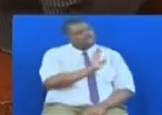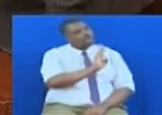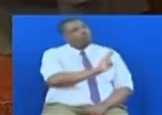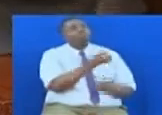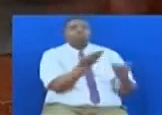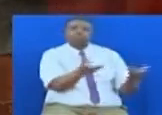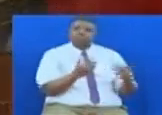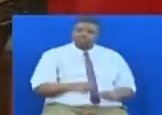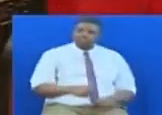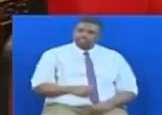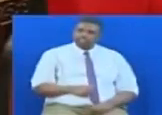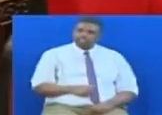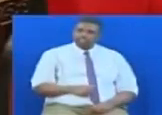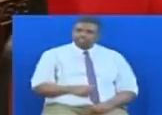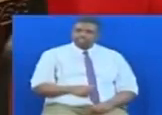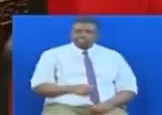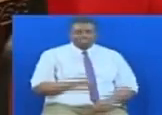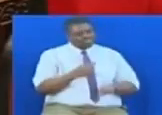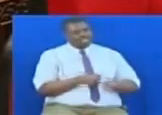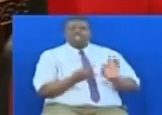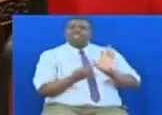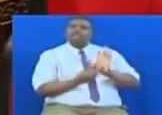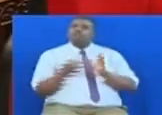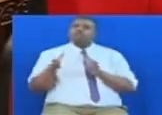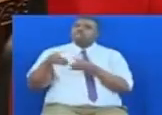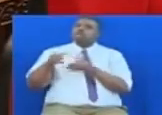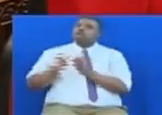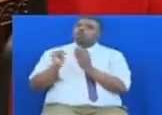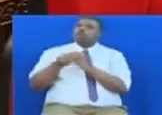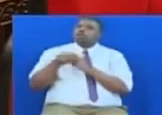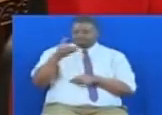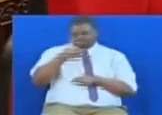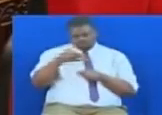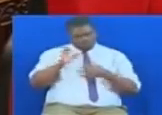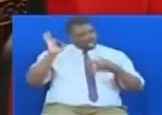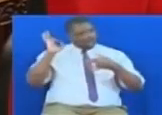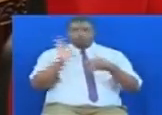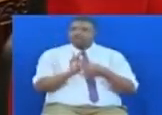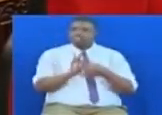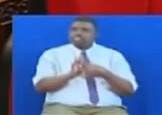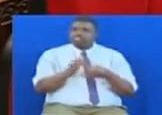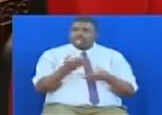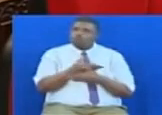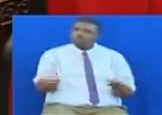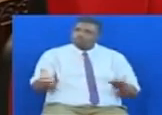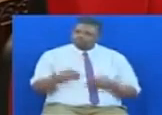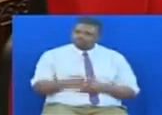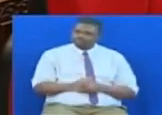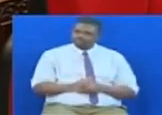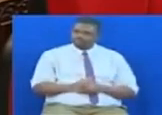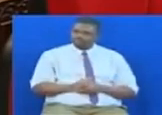Kwa nini mwenyekiti atoke sasa? Kulikuwa na kikao gani ambacho video haiwezi kuunganisha?